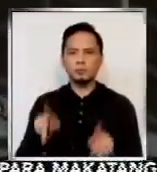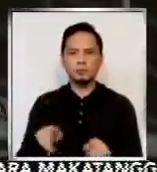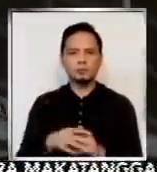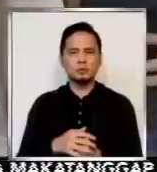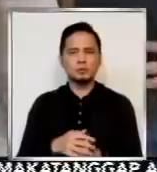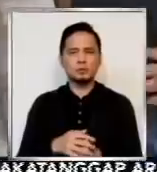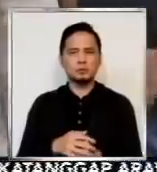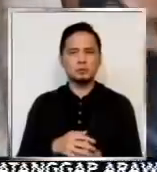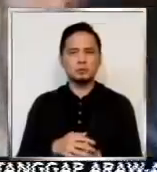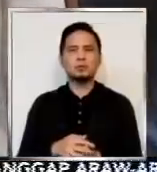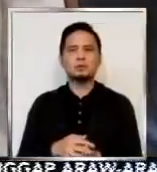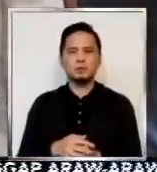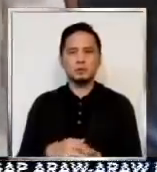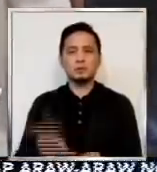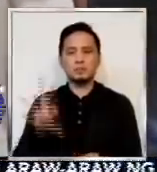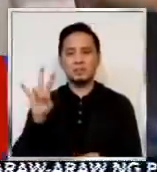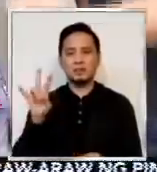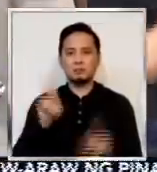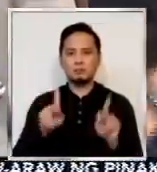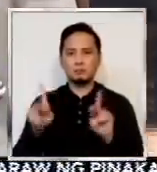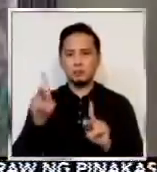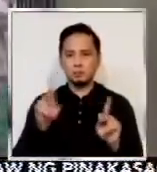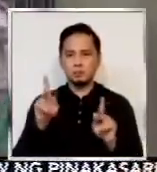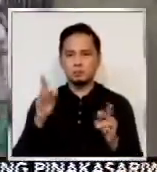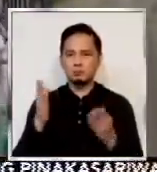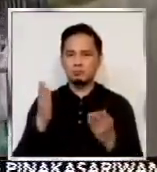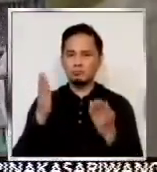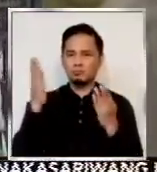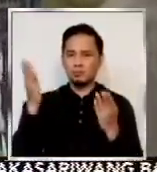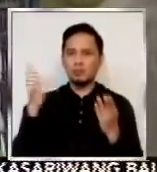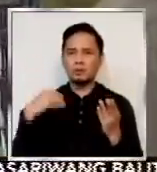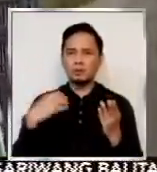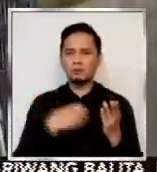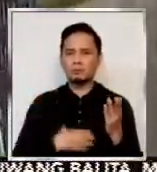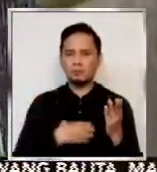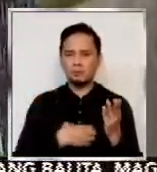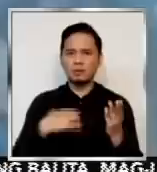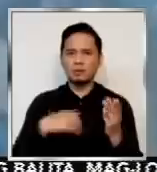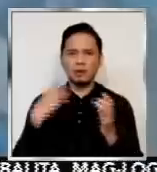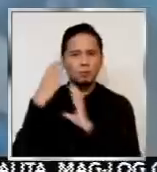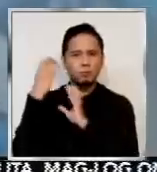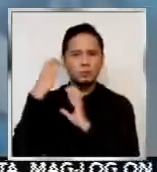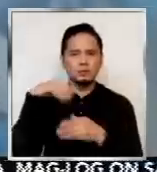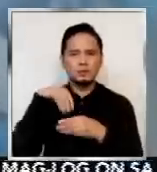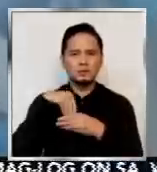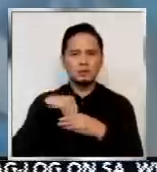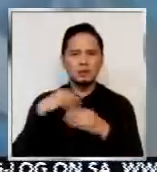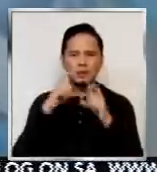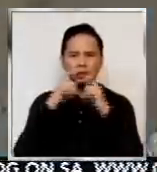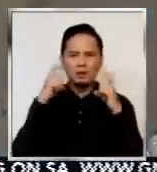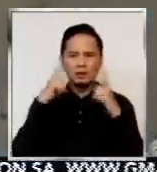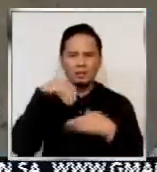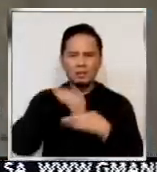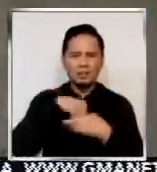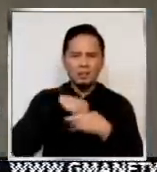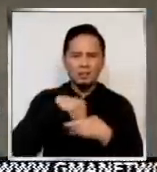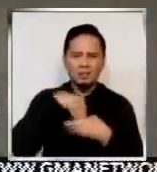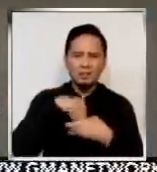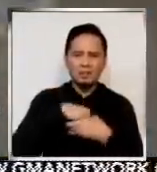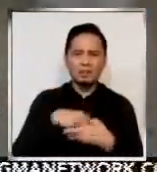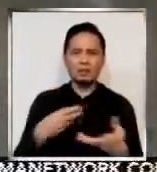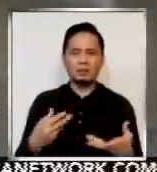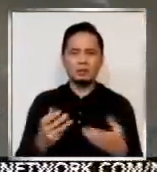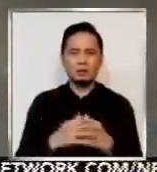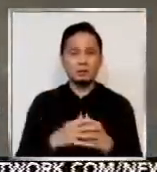tanggapan ng kapitan ng barangay para ireklamo ang nadiskubring unan na may palaman na face mask. Ang ibang araw sa mga unan